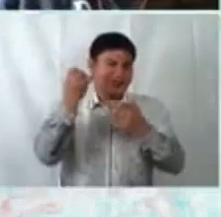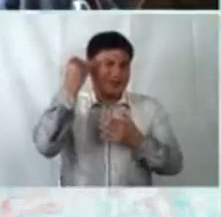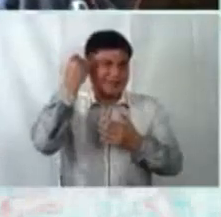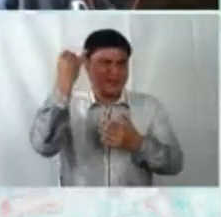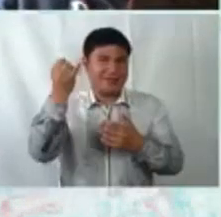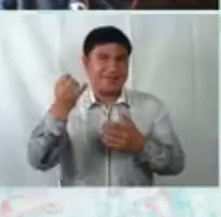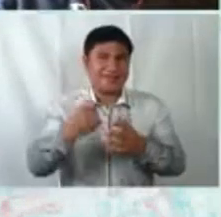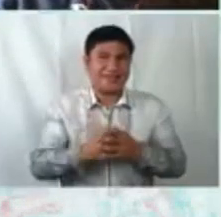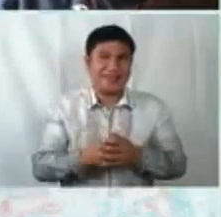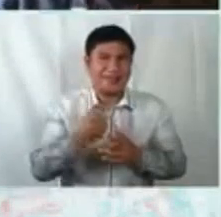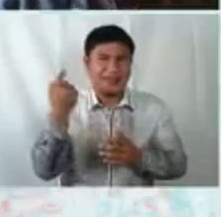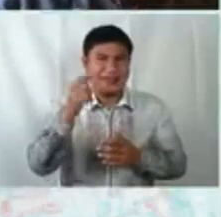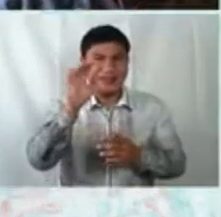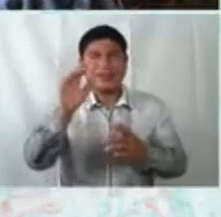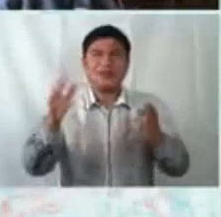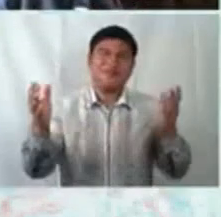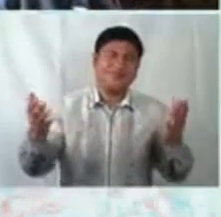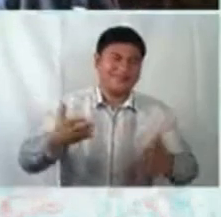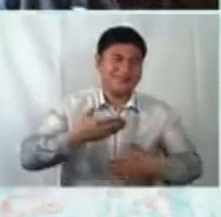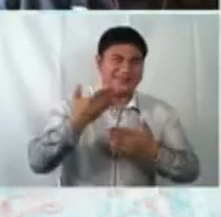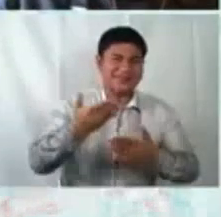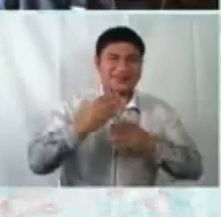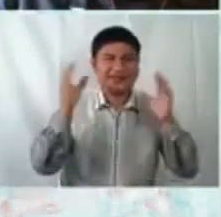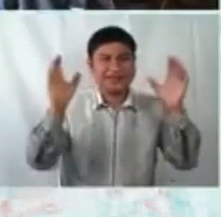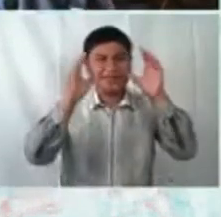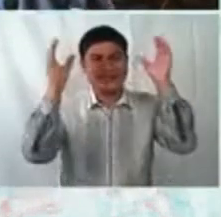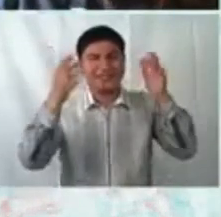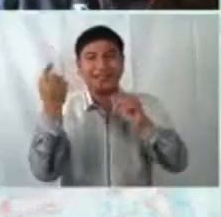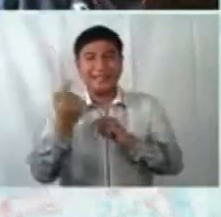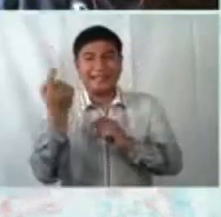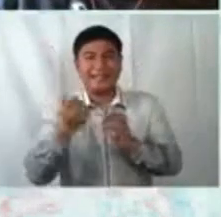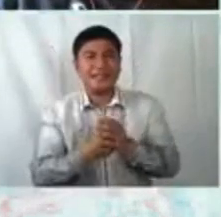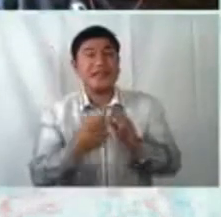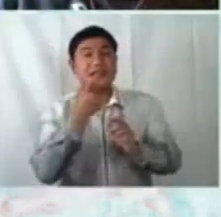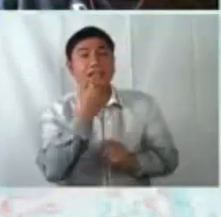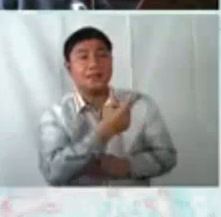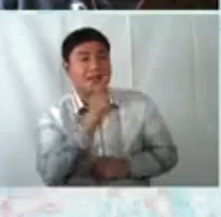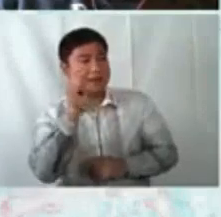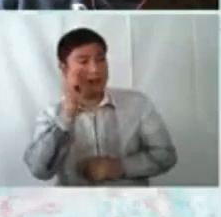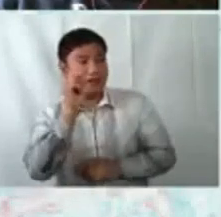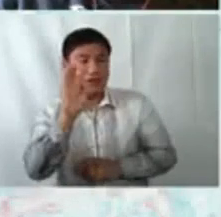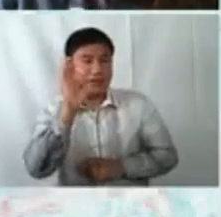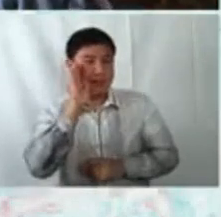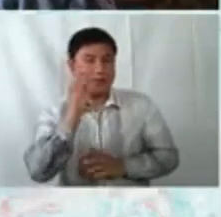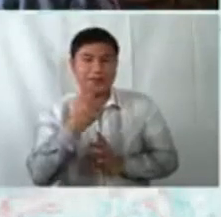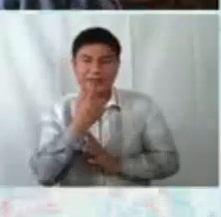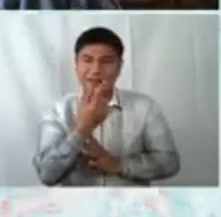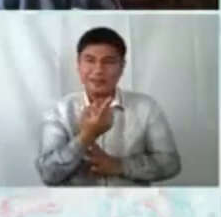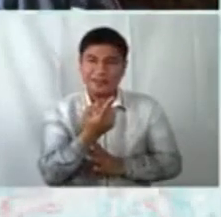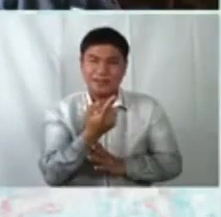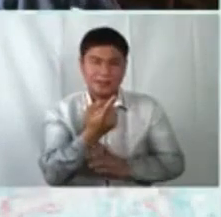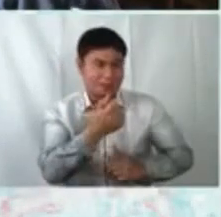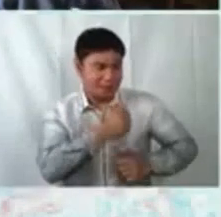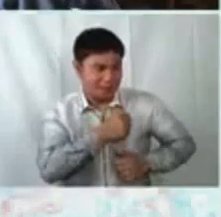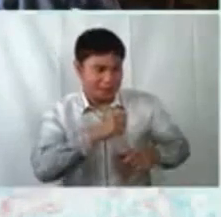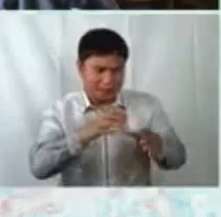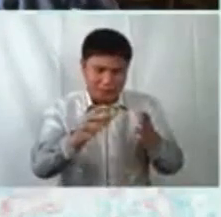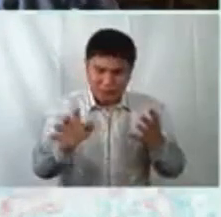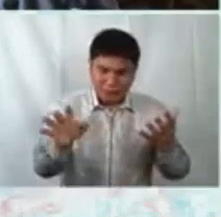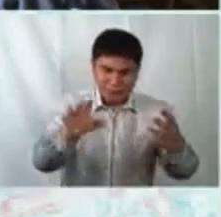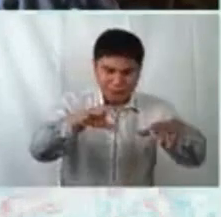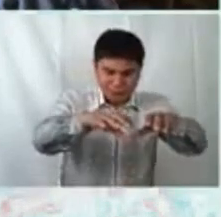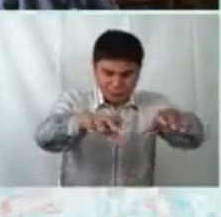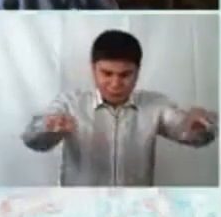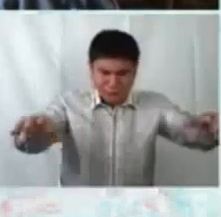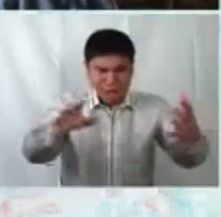lang, nagsaya lang sila. Hindi. No? Sabi ni Turnbull White doon sa mga linya ng soldiers, the presence of this